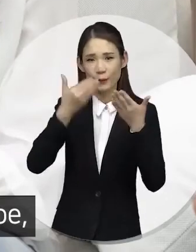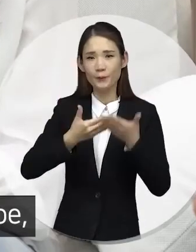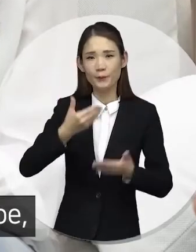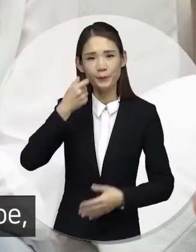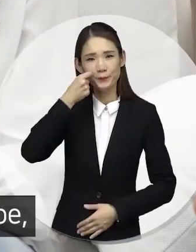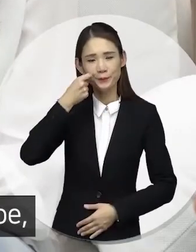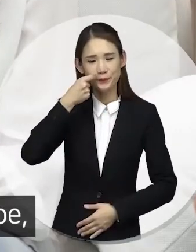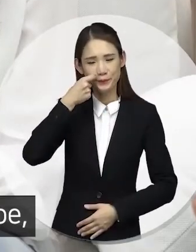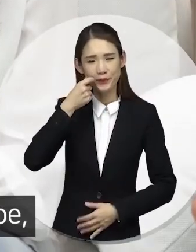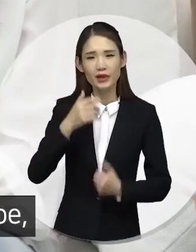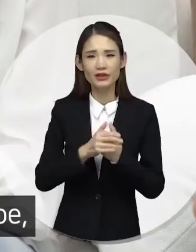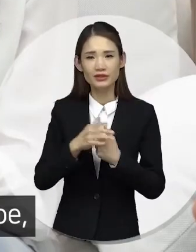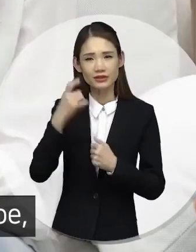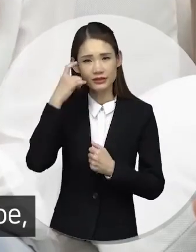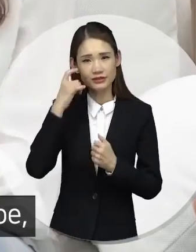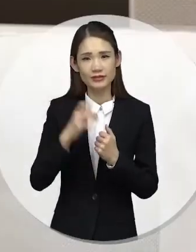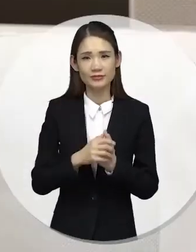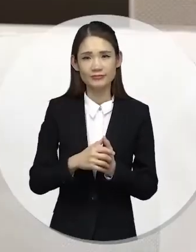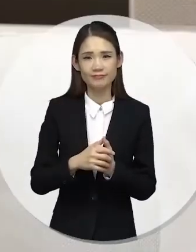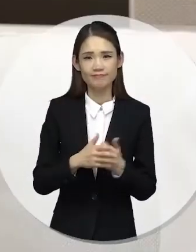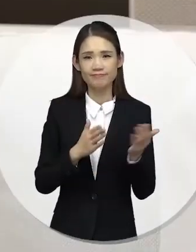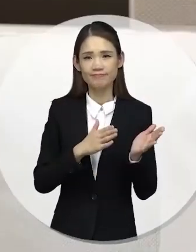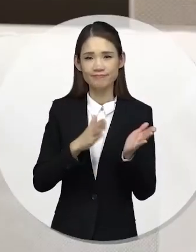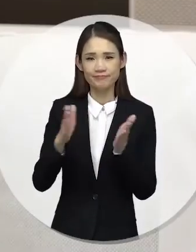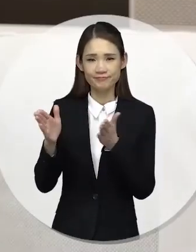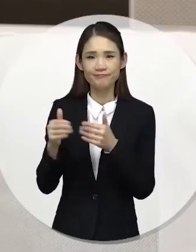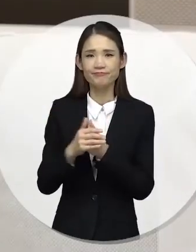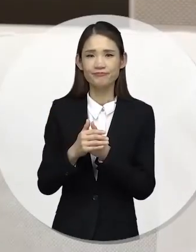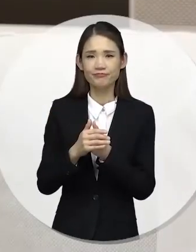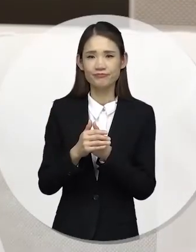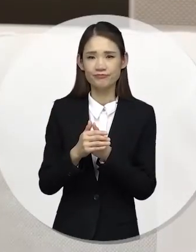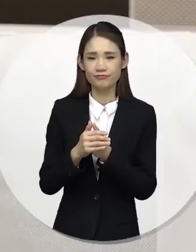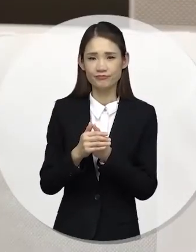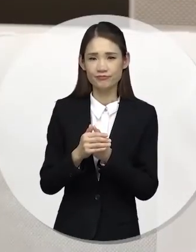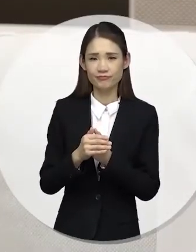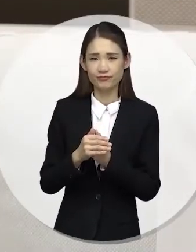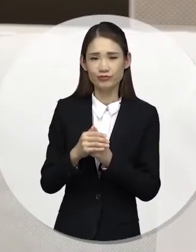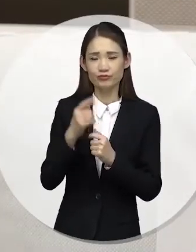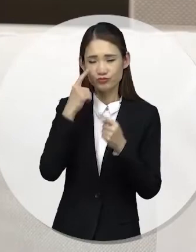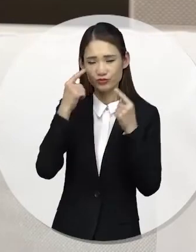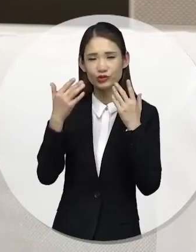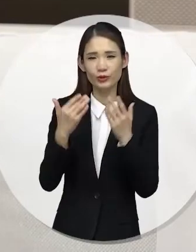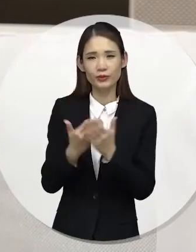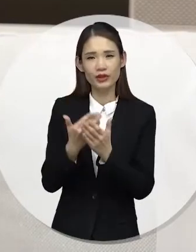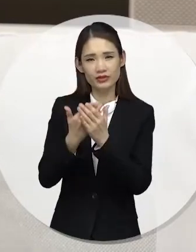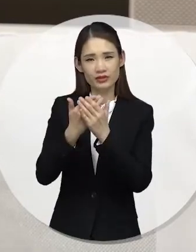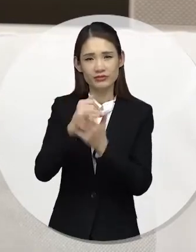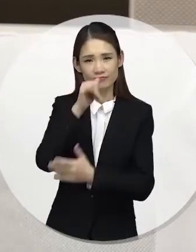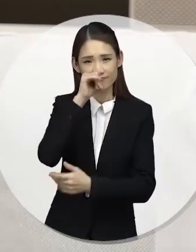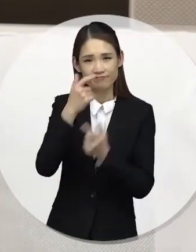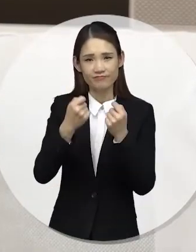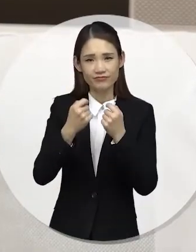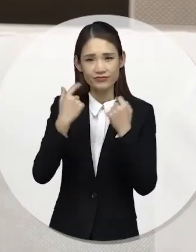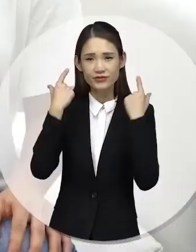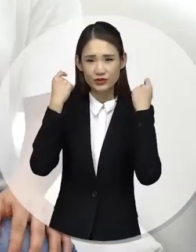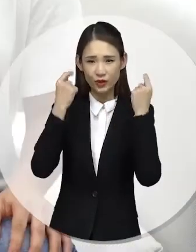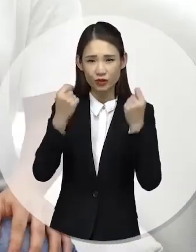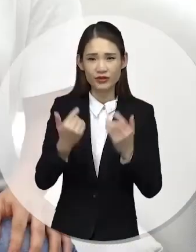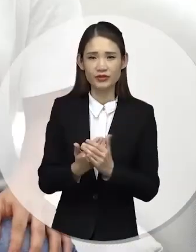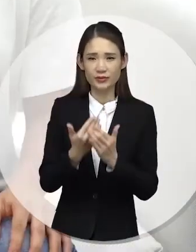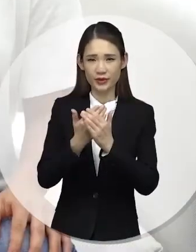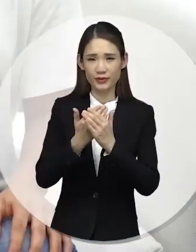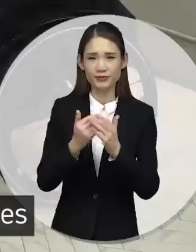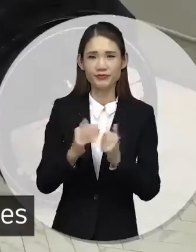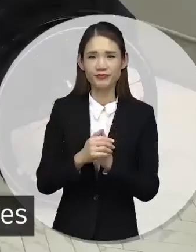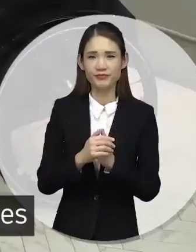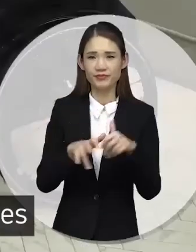인정받지 못했기 때문에라고 생각을 하거든요. 그래서 그래도 분명 발전하고 있다고는 생각을 해요. 하지만 아직 나아가야 될 부분이